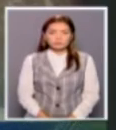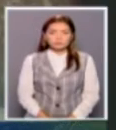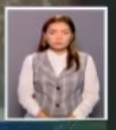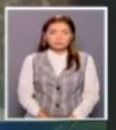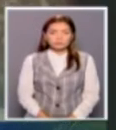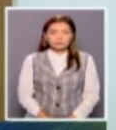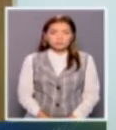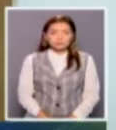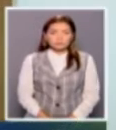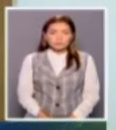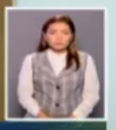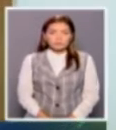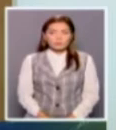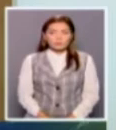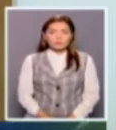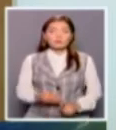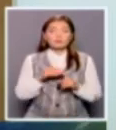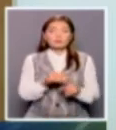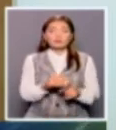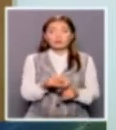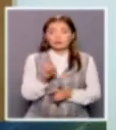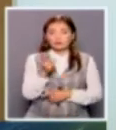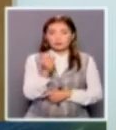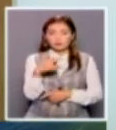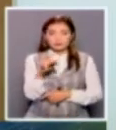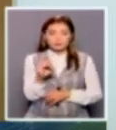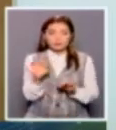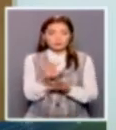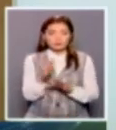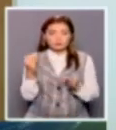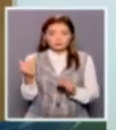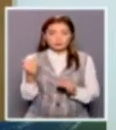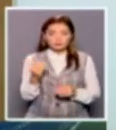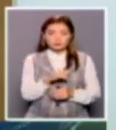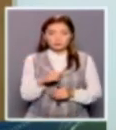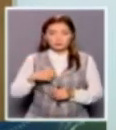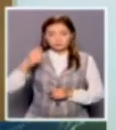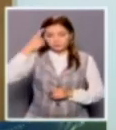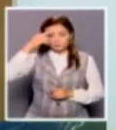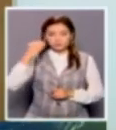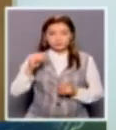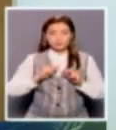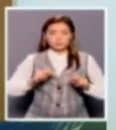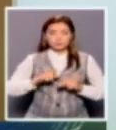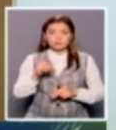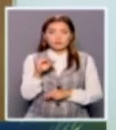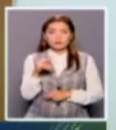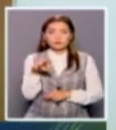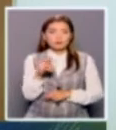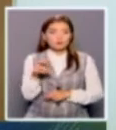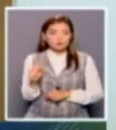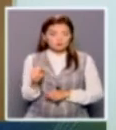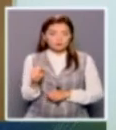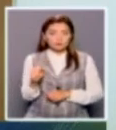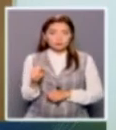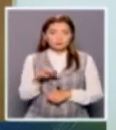Бұл енді үзінді болатын, осы өзінің өлеңін Қадыр Жүсіп Өтегенұлы, өзінің ұлы ұстазы Зейнолла Қабдолов